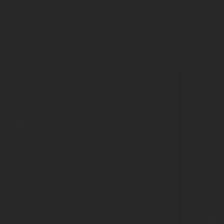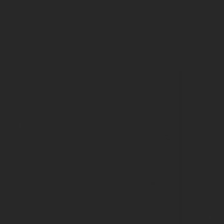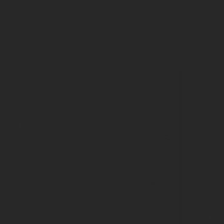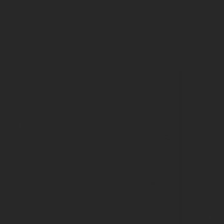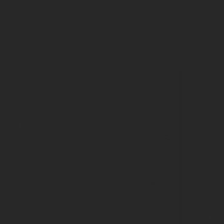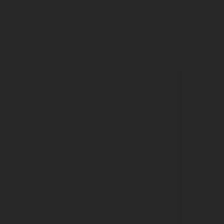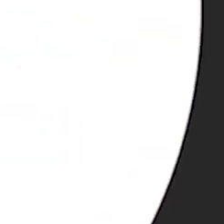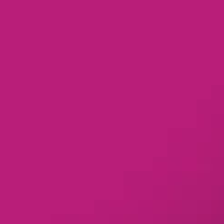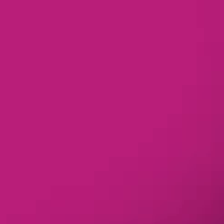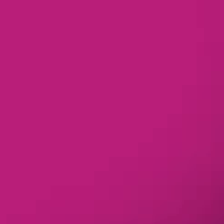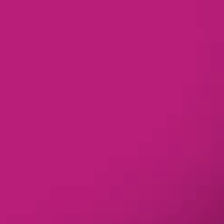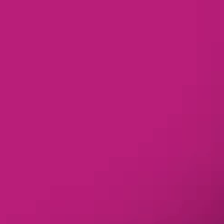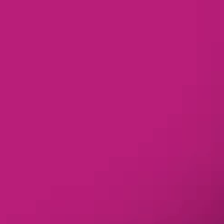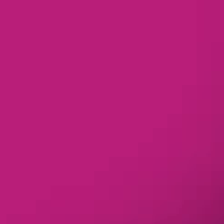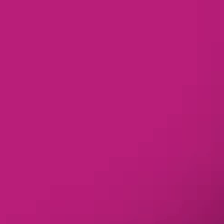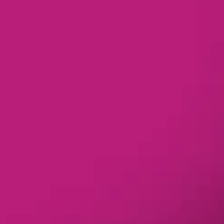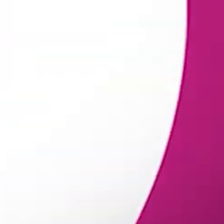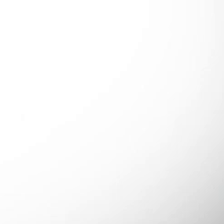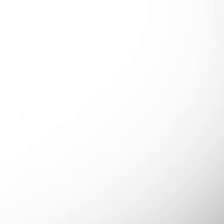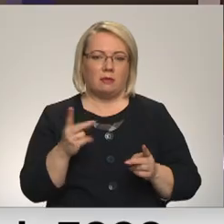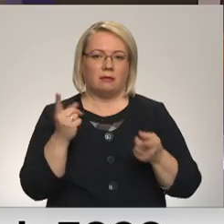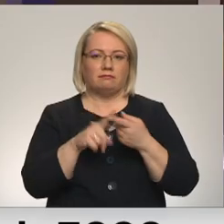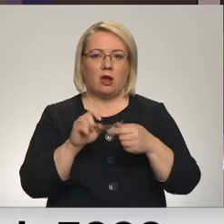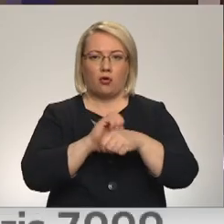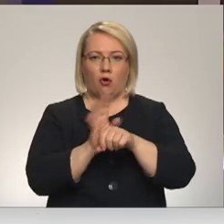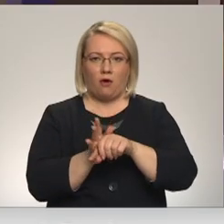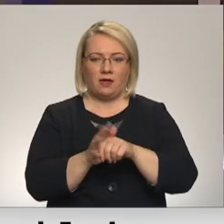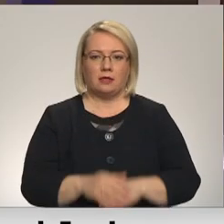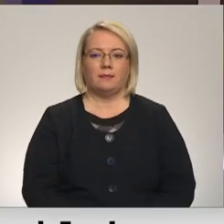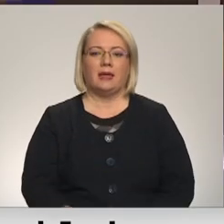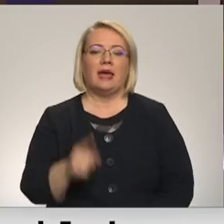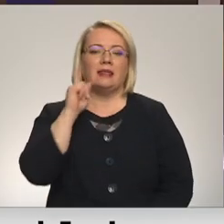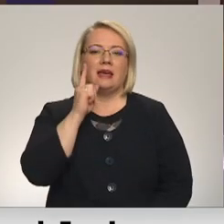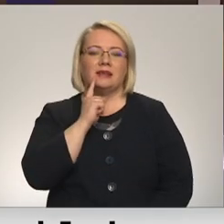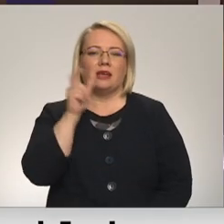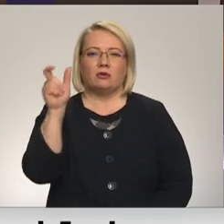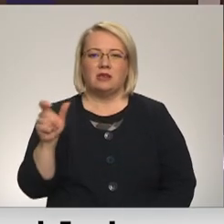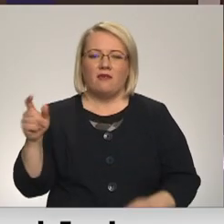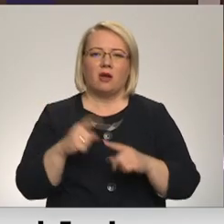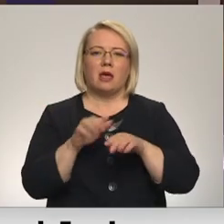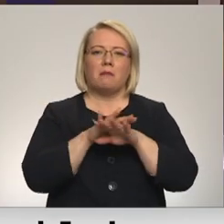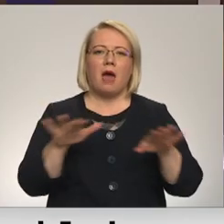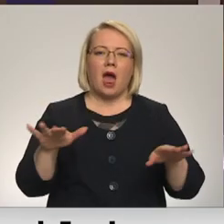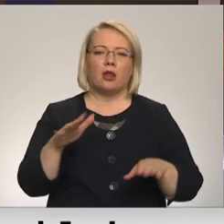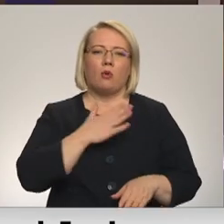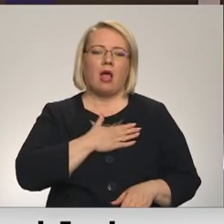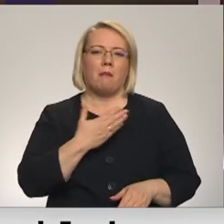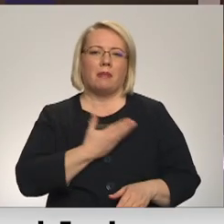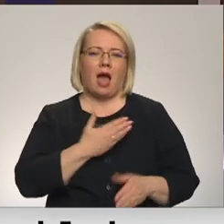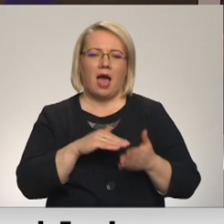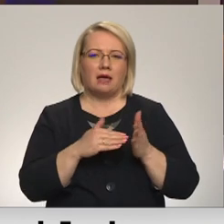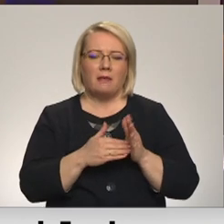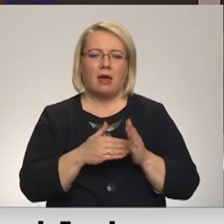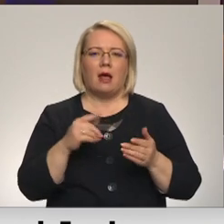Re, viss ēters ir te! Nedzirdīgo cilvēku arī bērnu labklājība pašlaik ir atkarīga no viņu